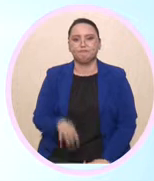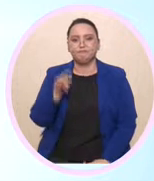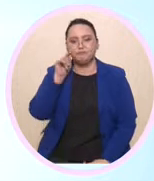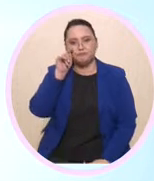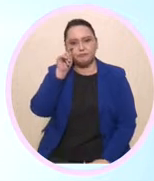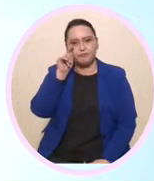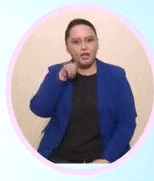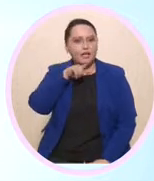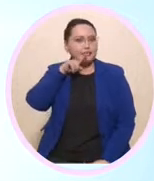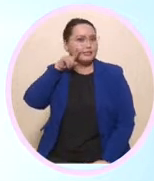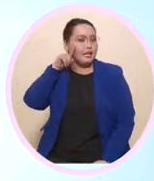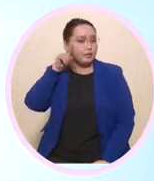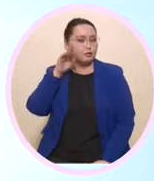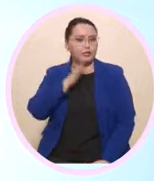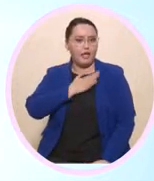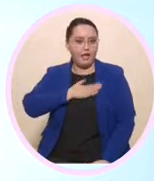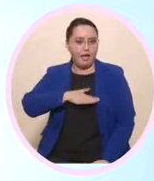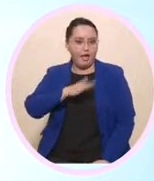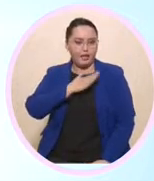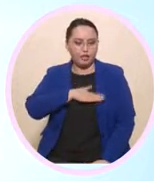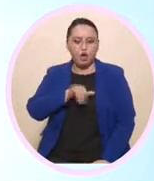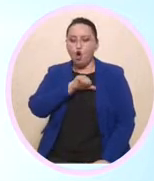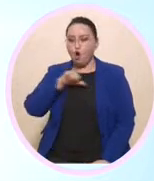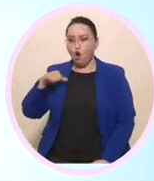Залуусын хайрыг өөрсдийн